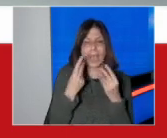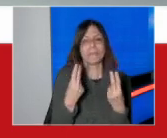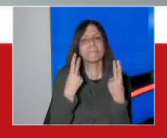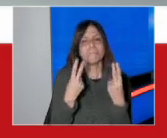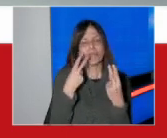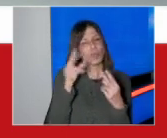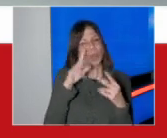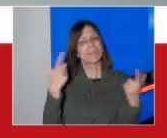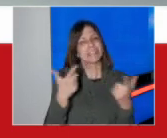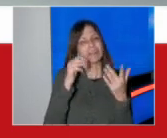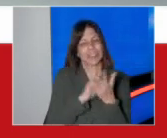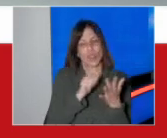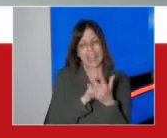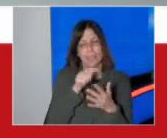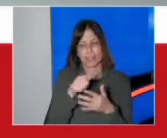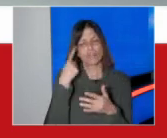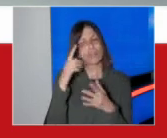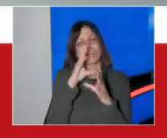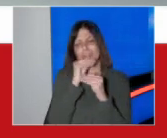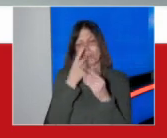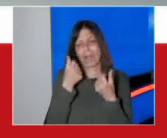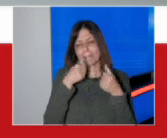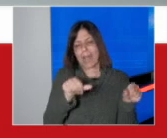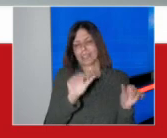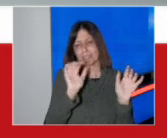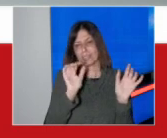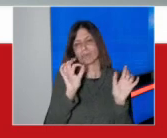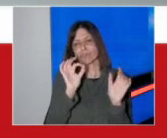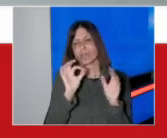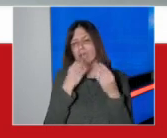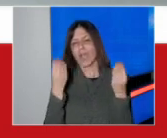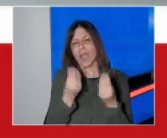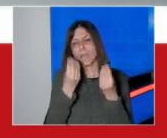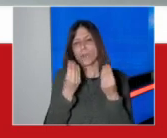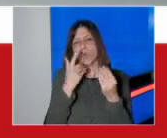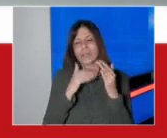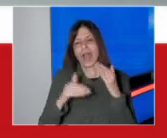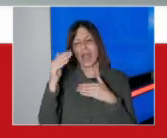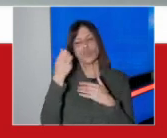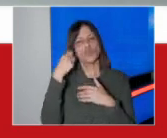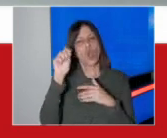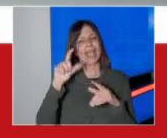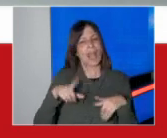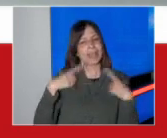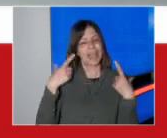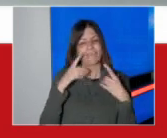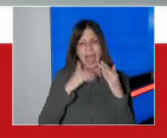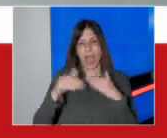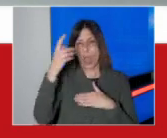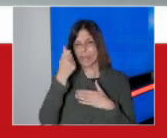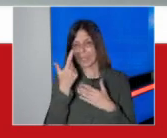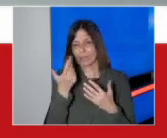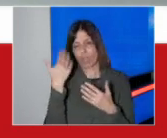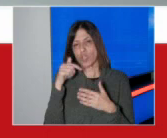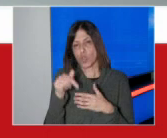במסיבת העיתונאים הזו. אני חושב שמדובר בפלסטר מבחינת כמות היוקר המחיה והעלאות המחירים שהיו כאן לעומת מה